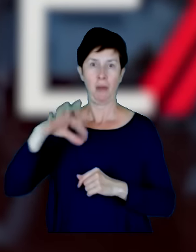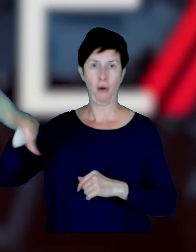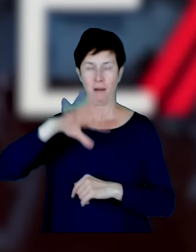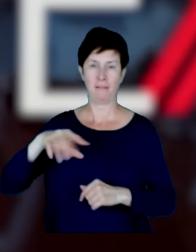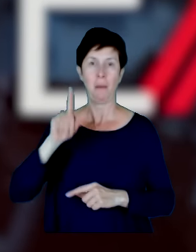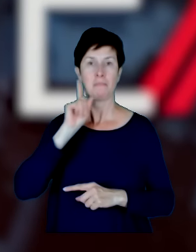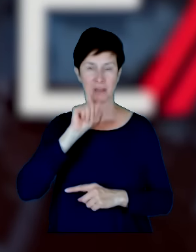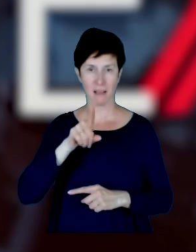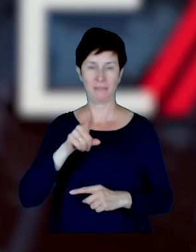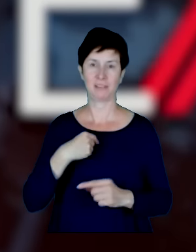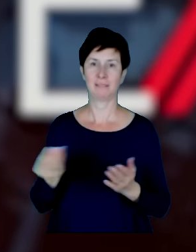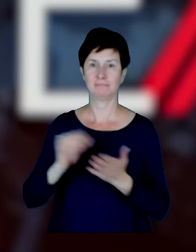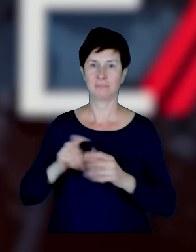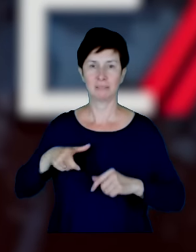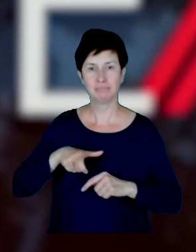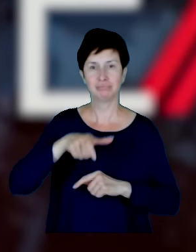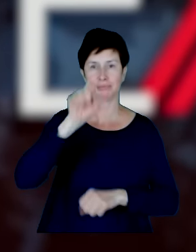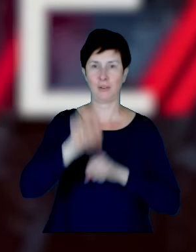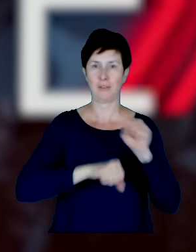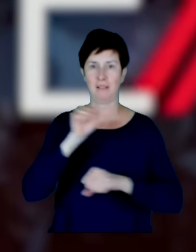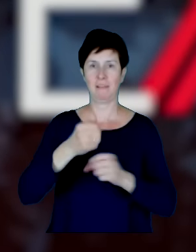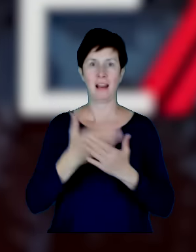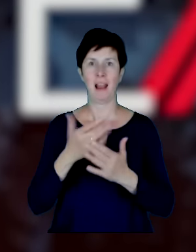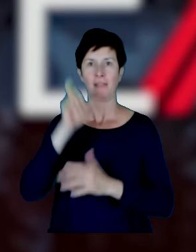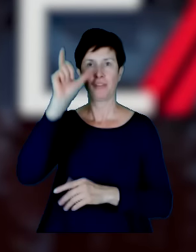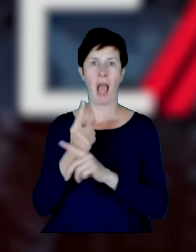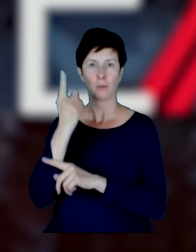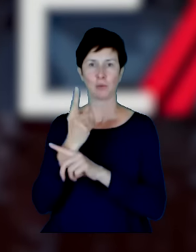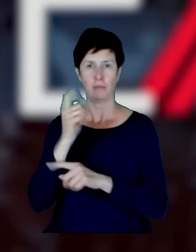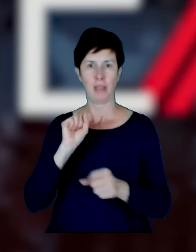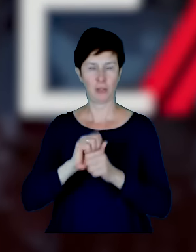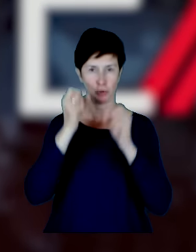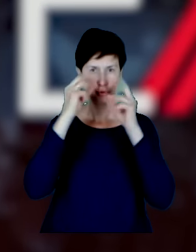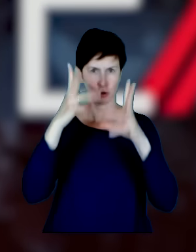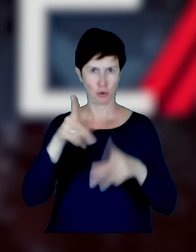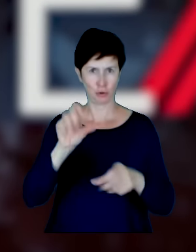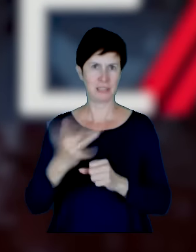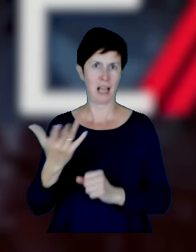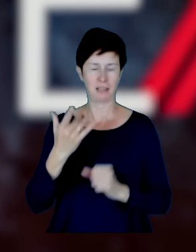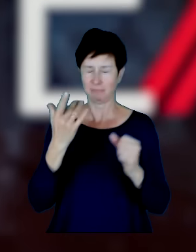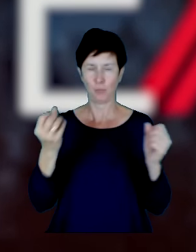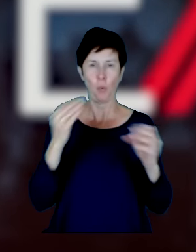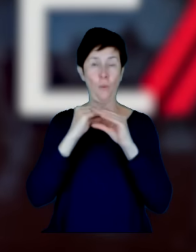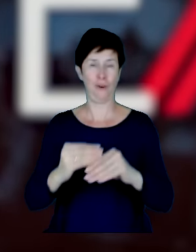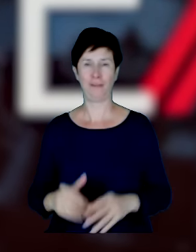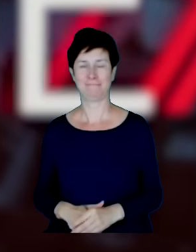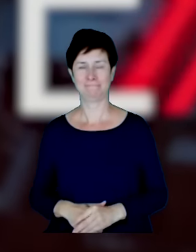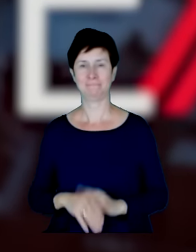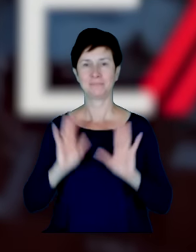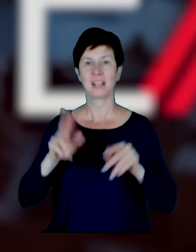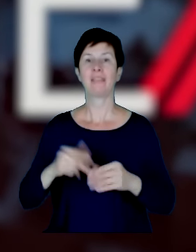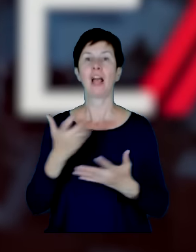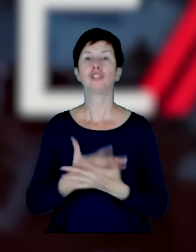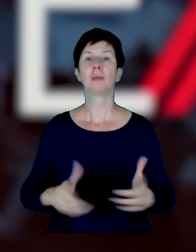przez Wisłę Nic dziwnego że astronauta na filmiku Był w szoku Toż to przecież jakiś kosmos jest Zejdźmy na ziemię bo tutaj czeka